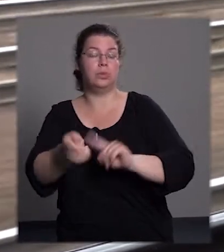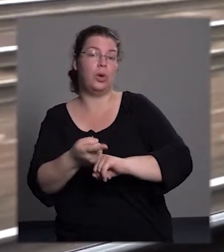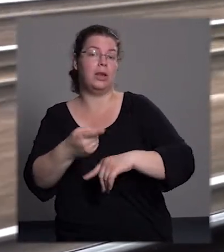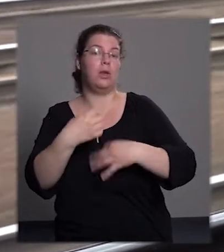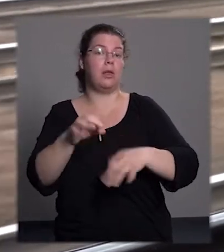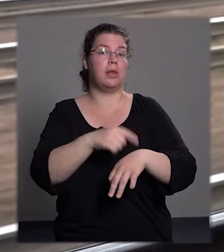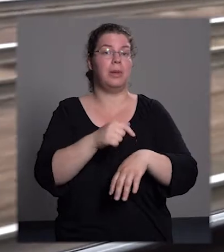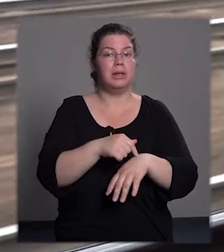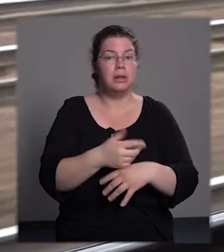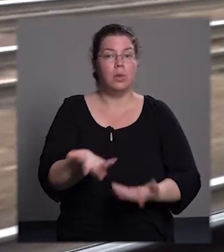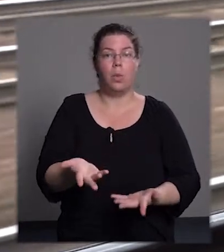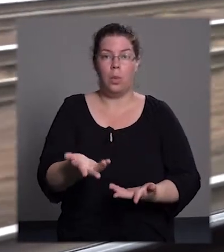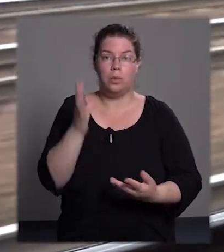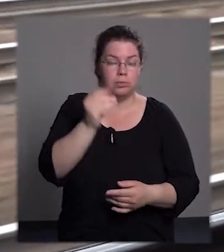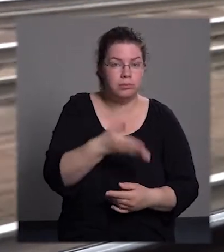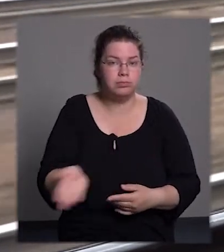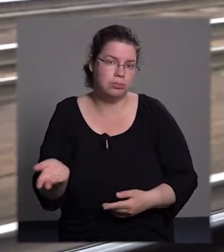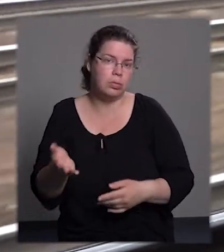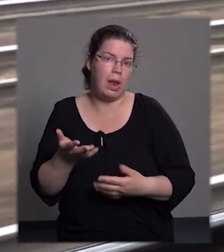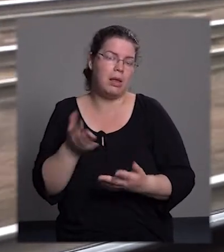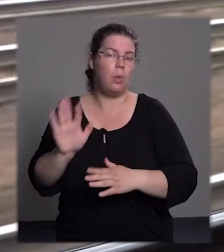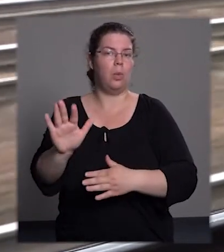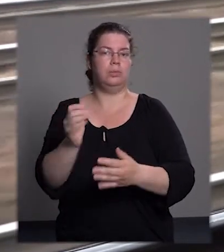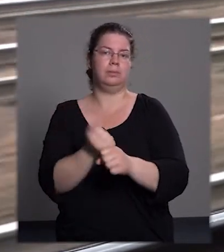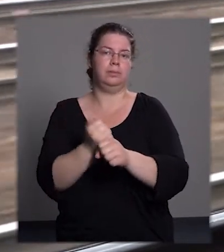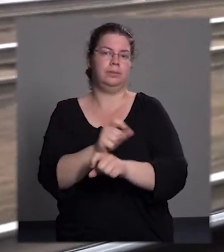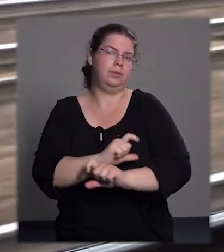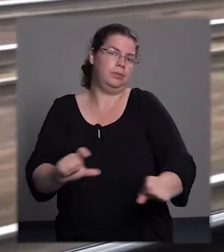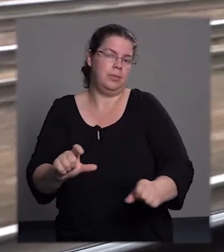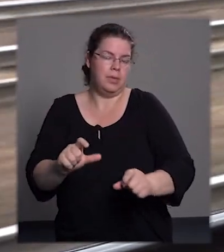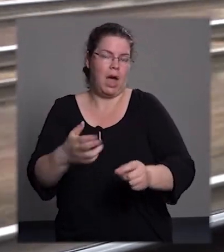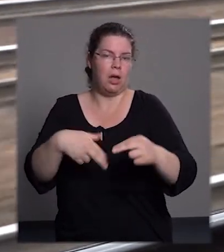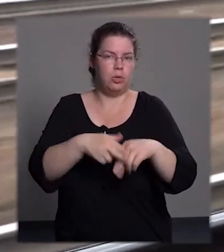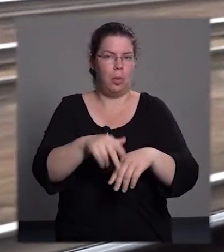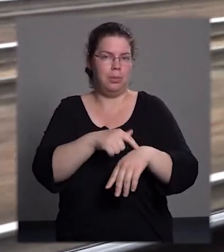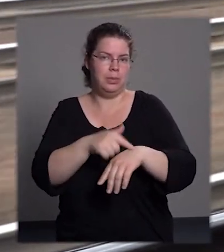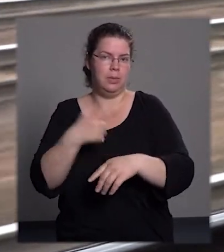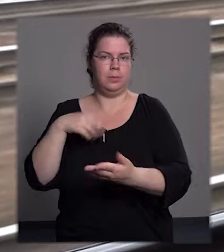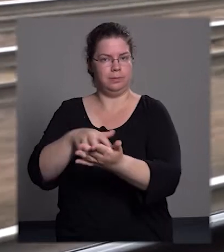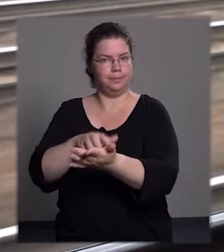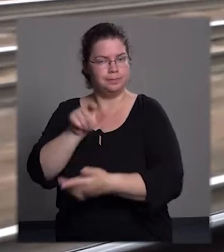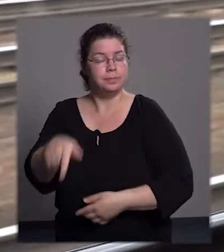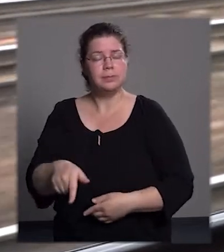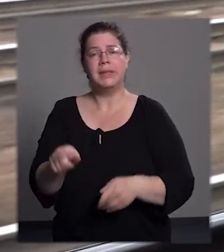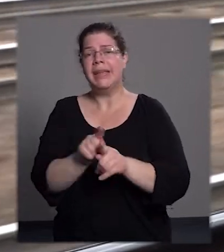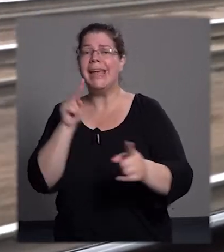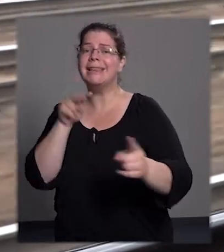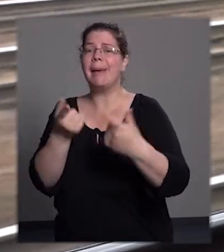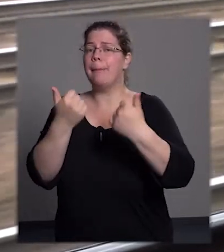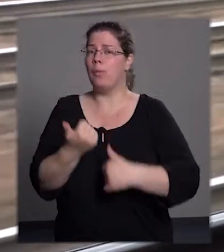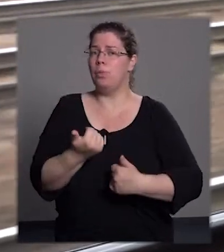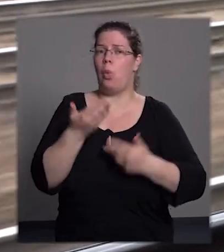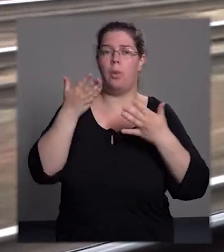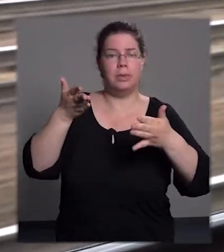home office miatt talán több volt. Úgyhogy nekem ilyen szempontból bizakodó vagyok, ami még